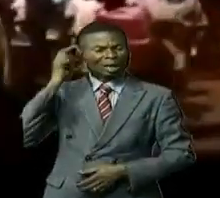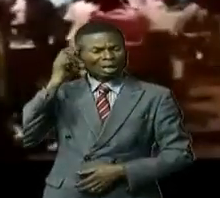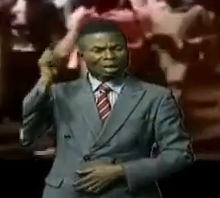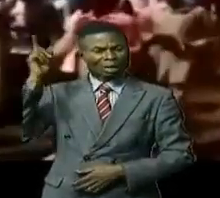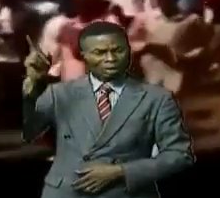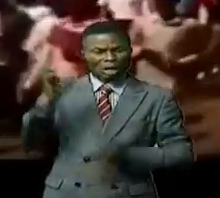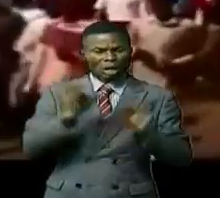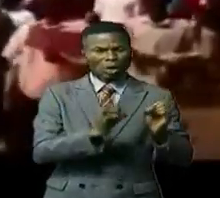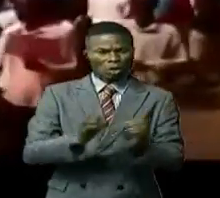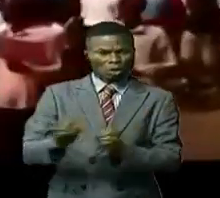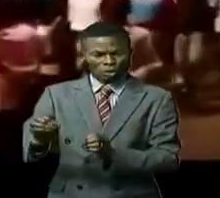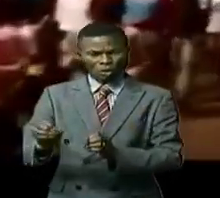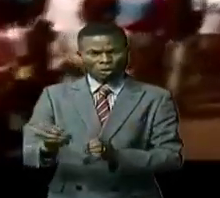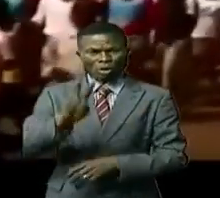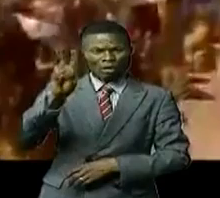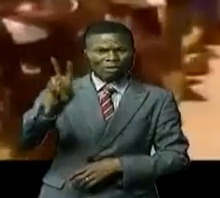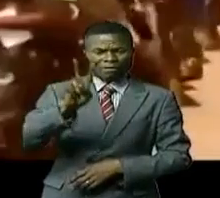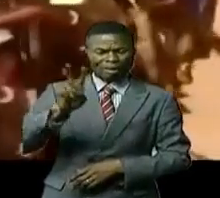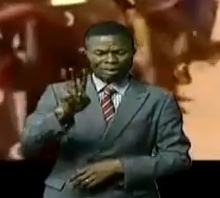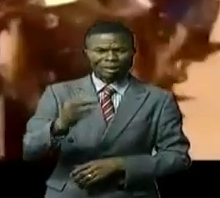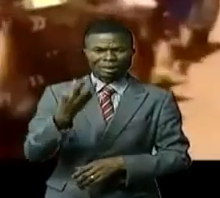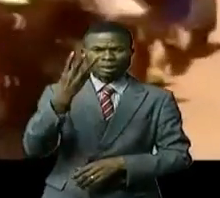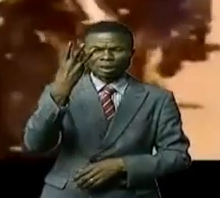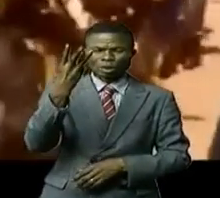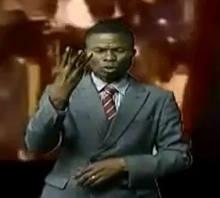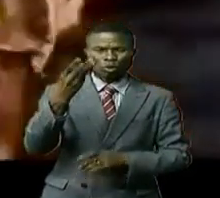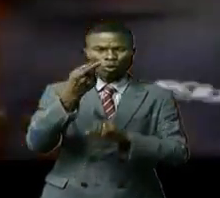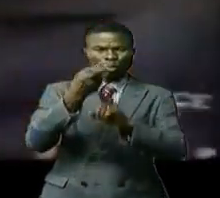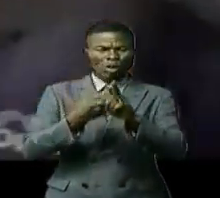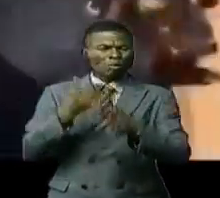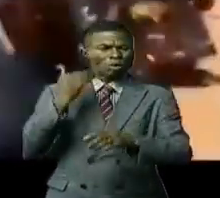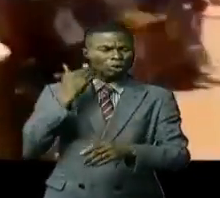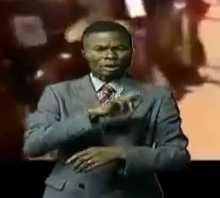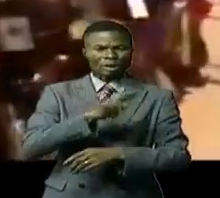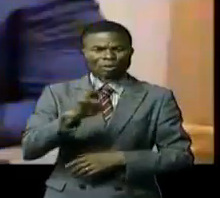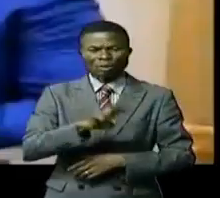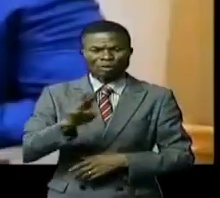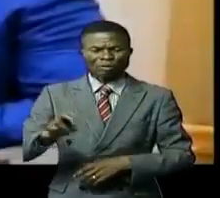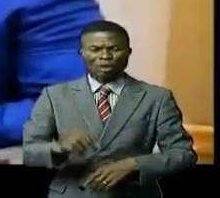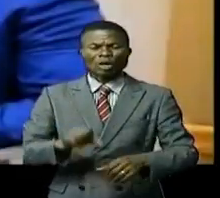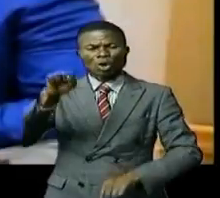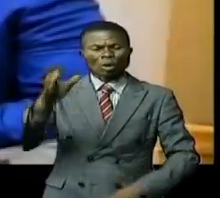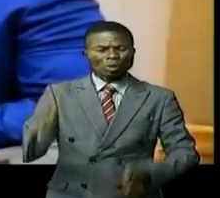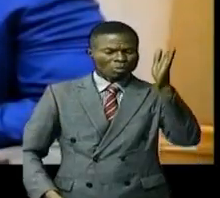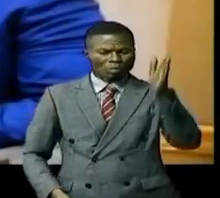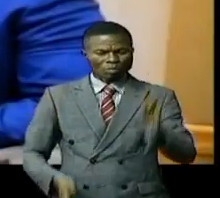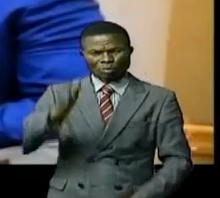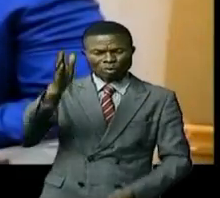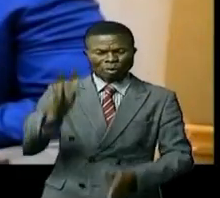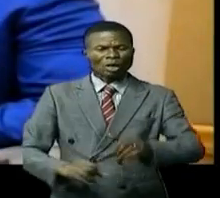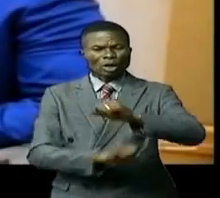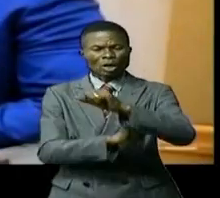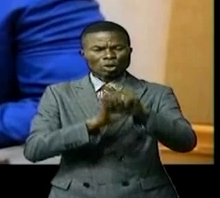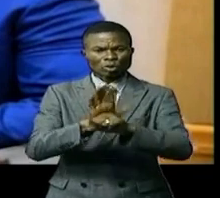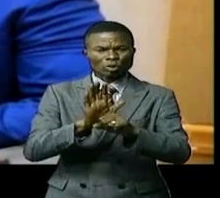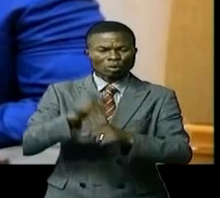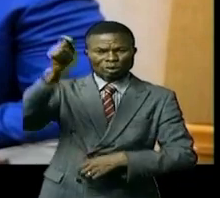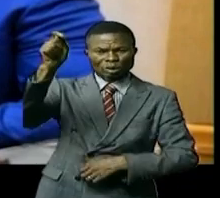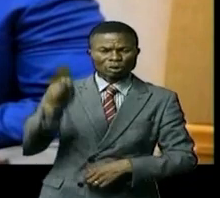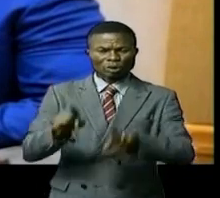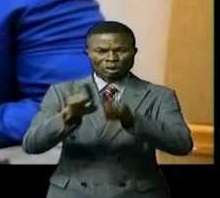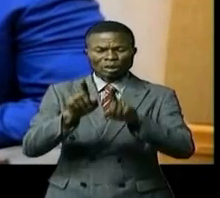a organisé vendredi 3 juin une grande marche de soutien au président de la République, commandant suprême des FARDC et de la police